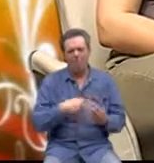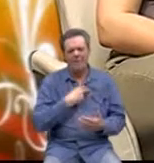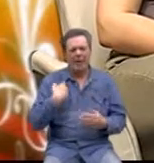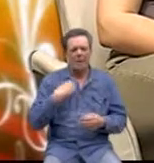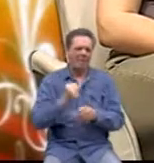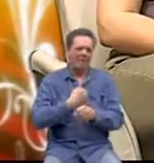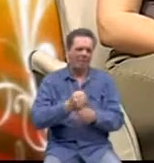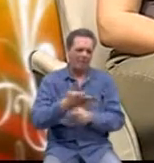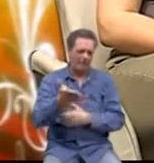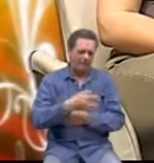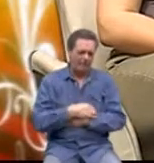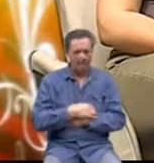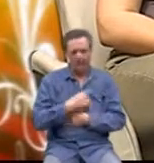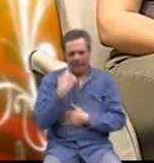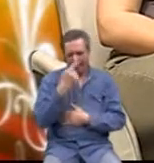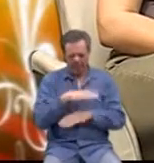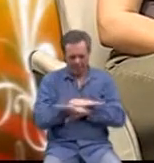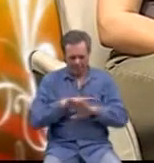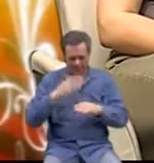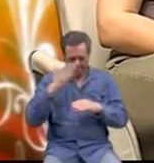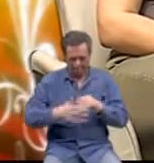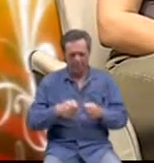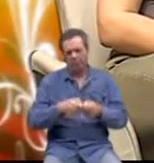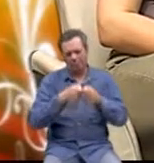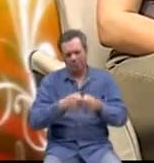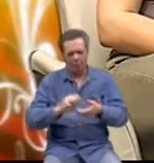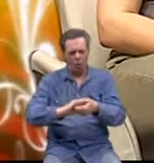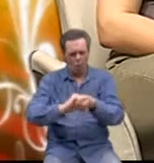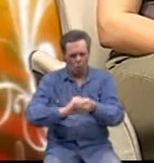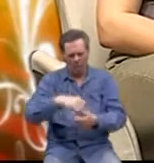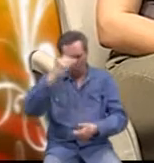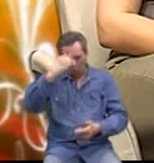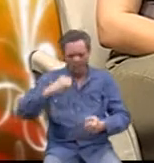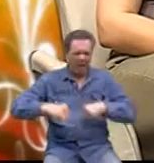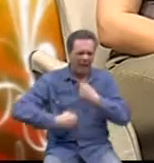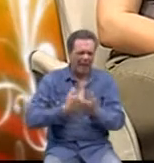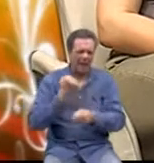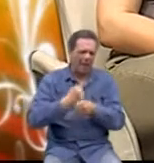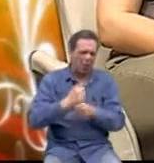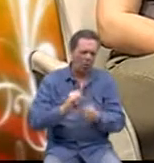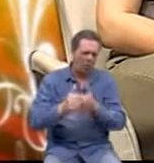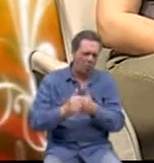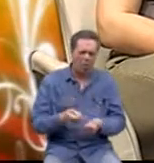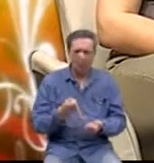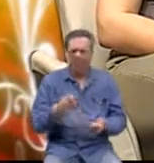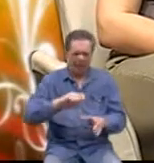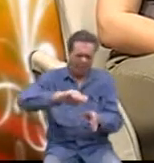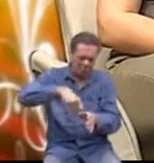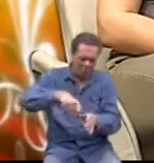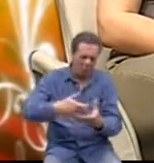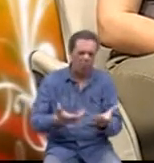prvih susjeda. I nedjelja, završni dan, druženje, učenje, kreativne radionice, sport, malo